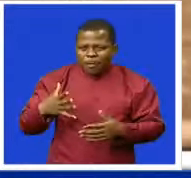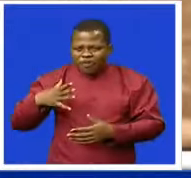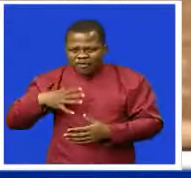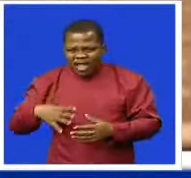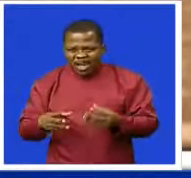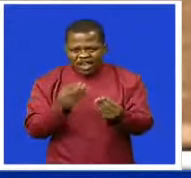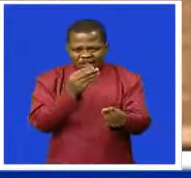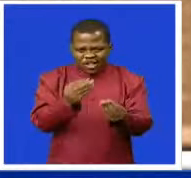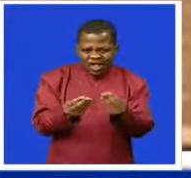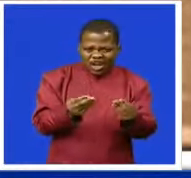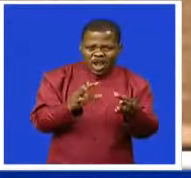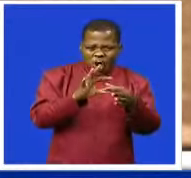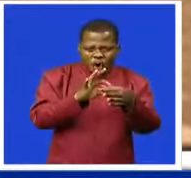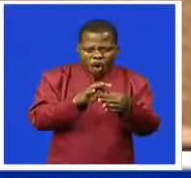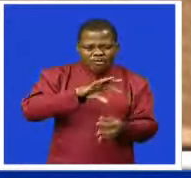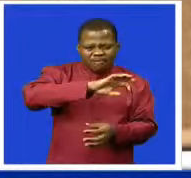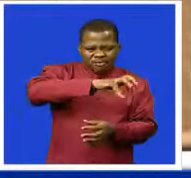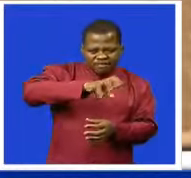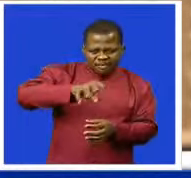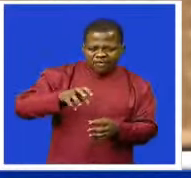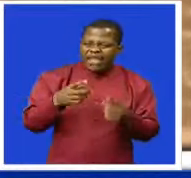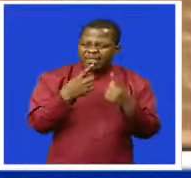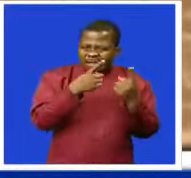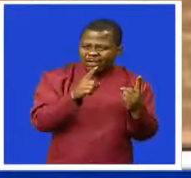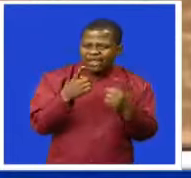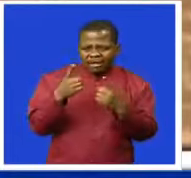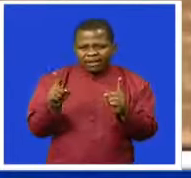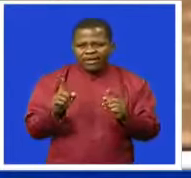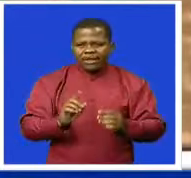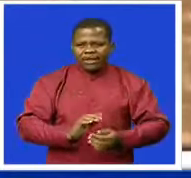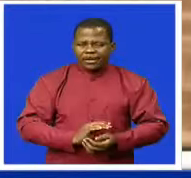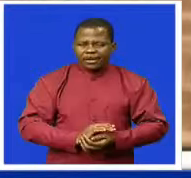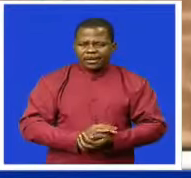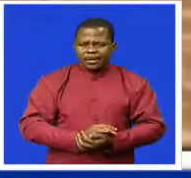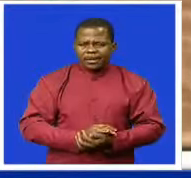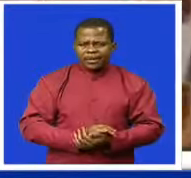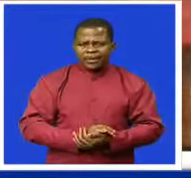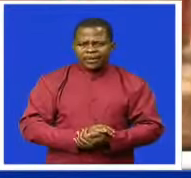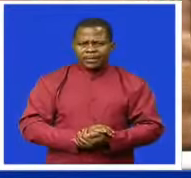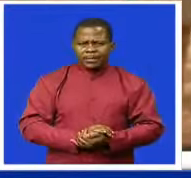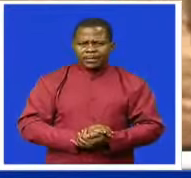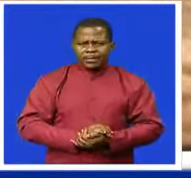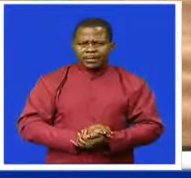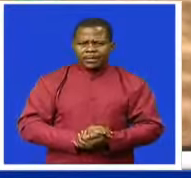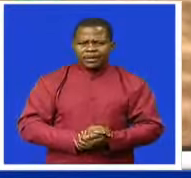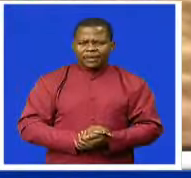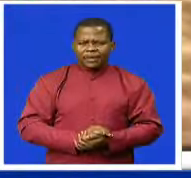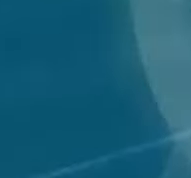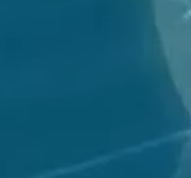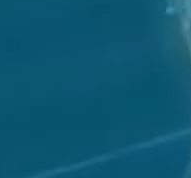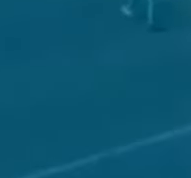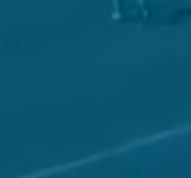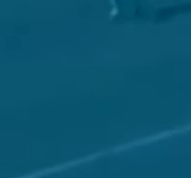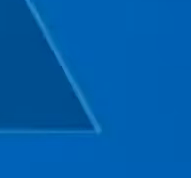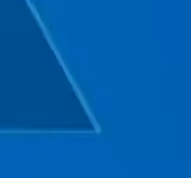emakhaya lehlukene eTindzabeni Eswatini TV ngibongo simagagula emandla ngembizi